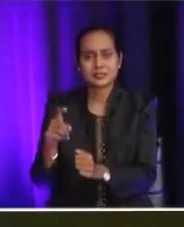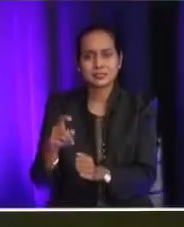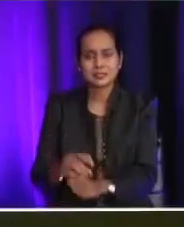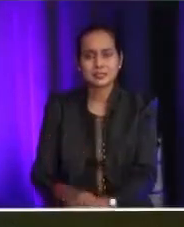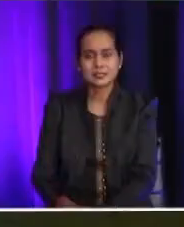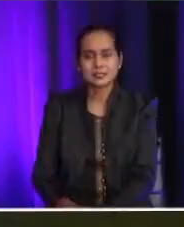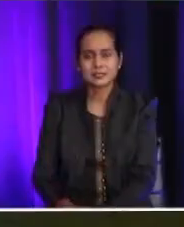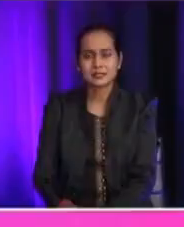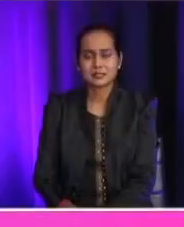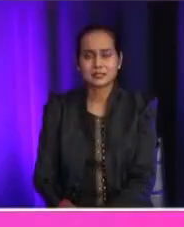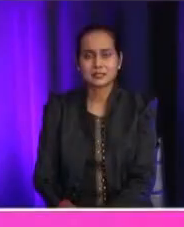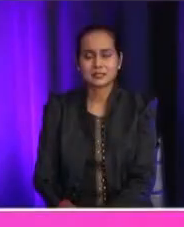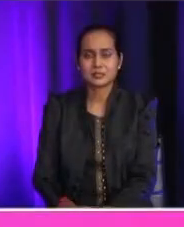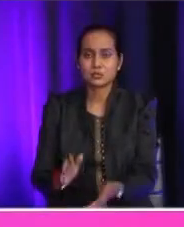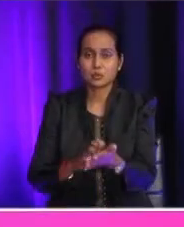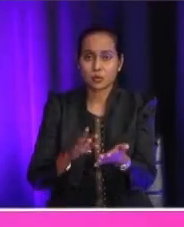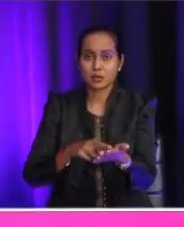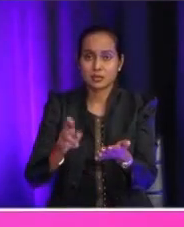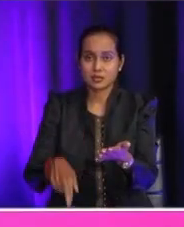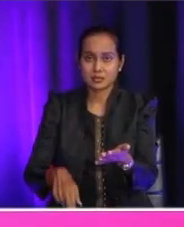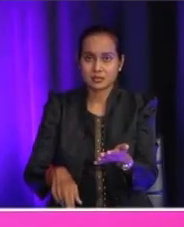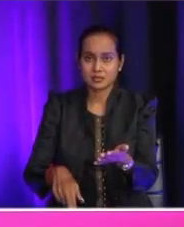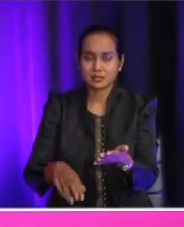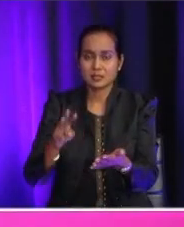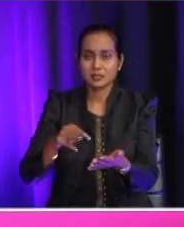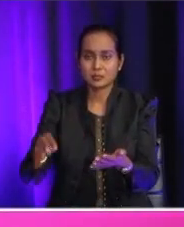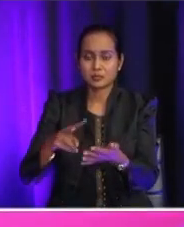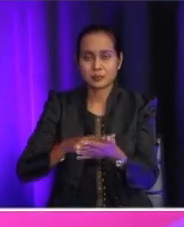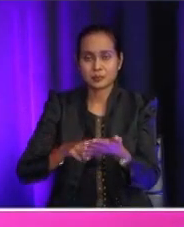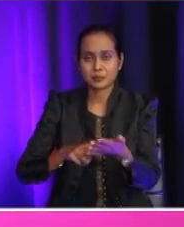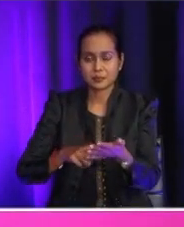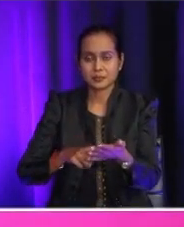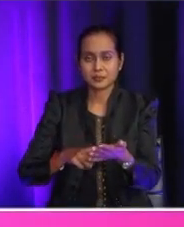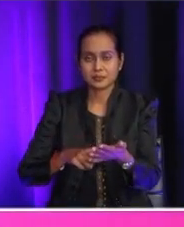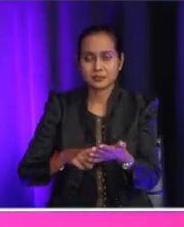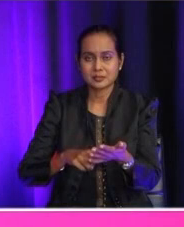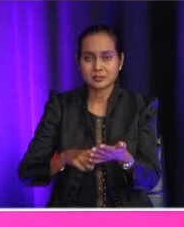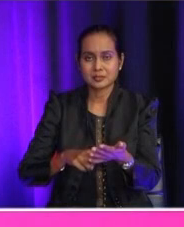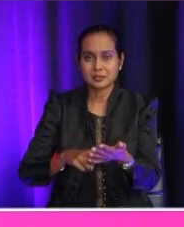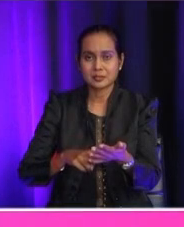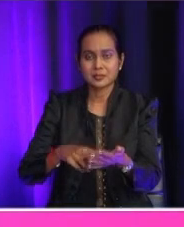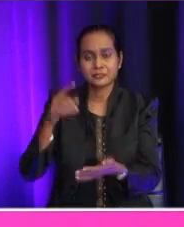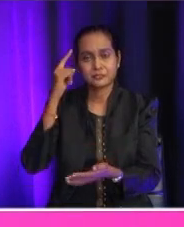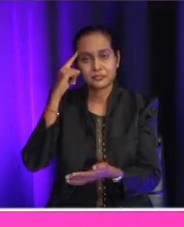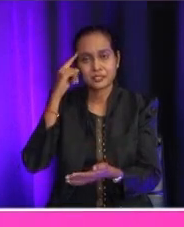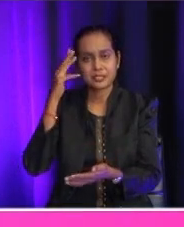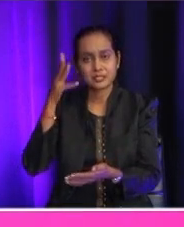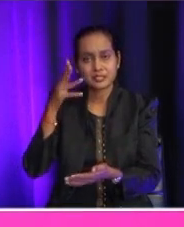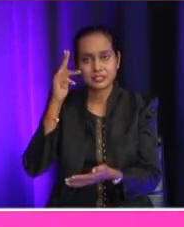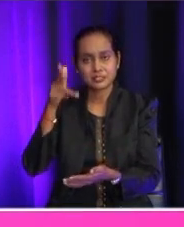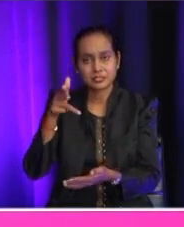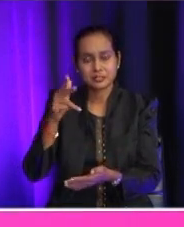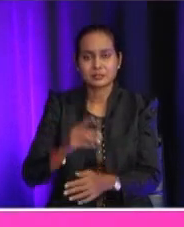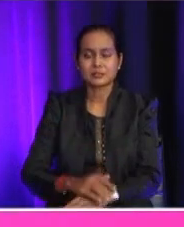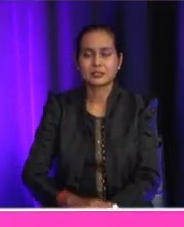Pada tahap sekolah menengah, misalnya murid membaca dan melalui pembacaan mereka dirangsang untuk berfikir secara krisis dan kreatif. Ya,